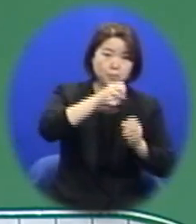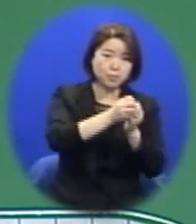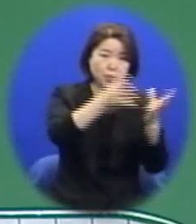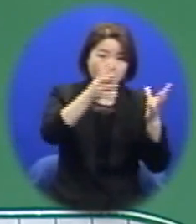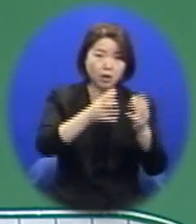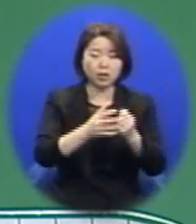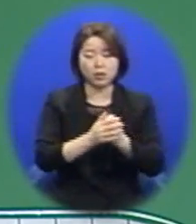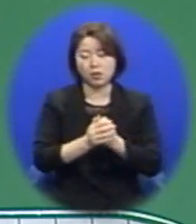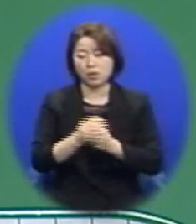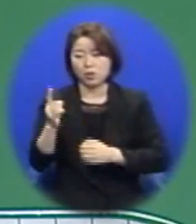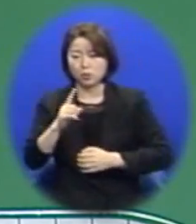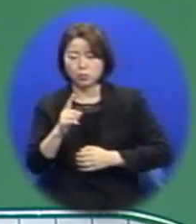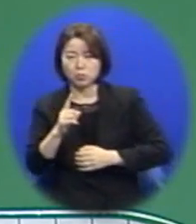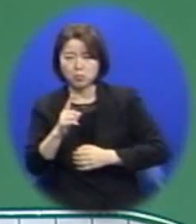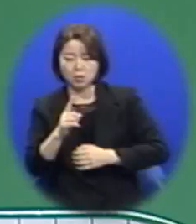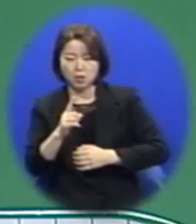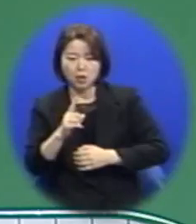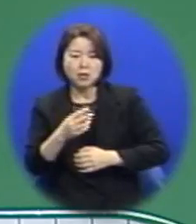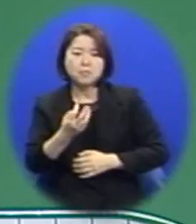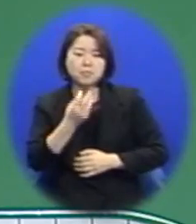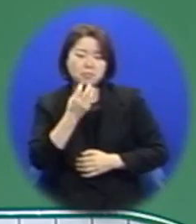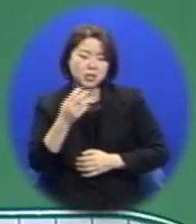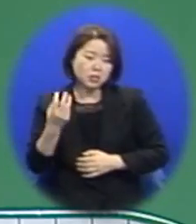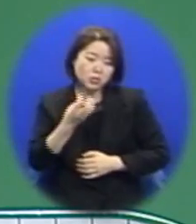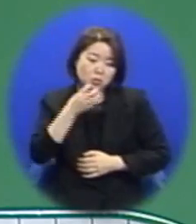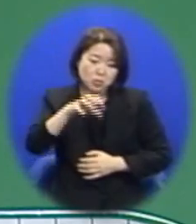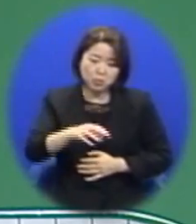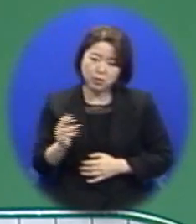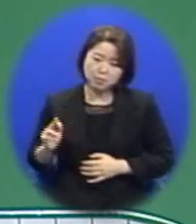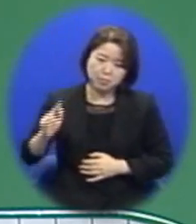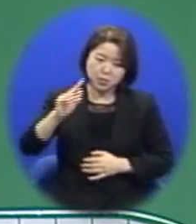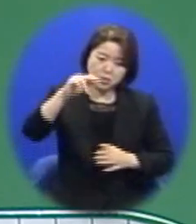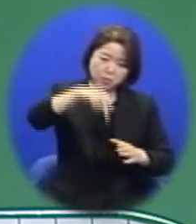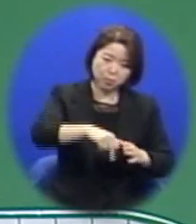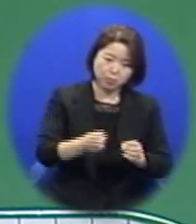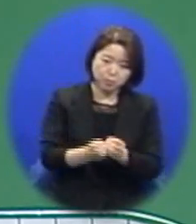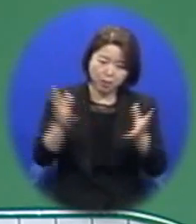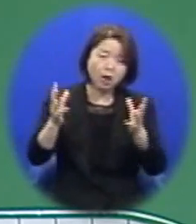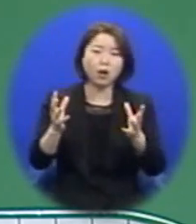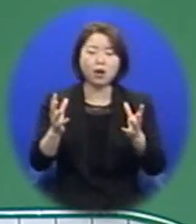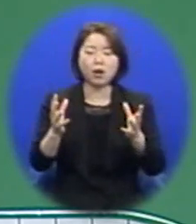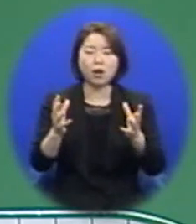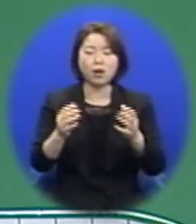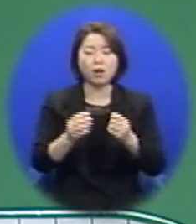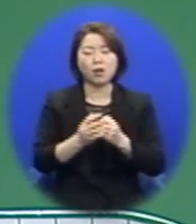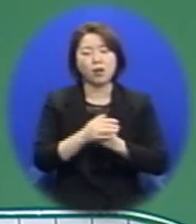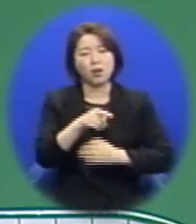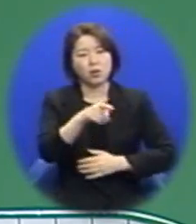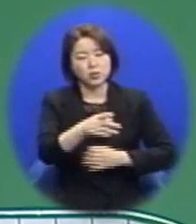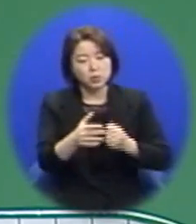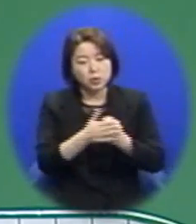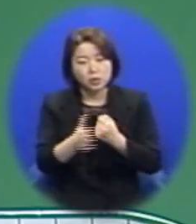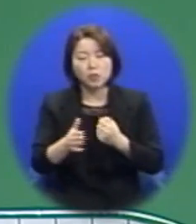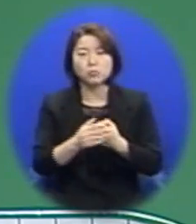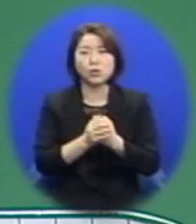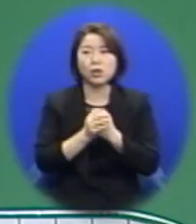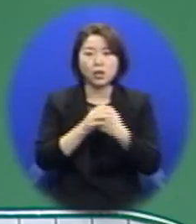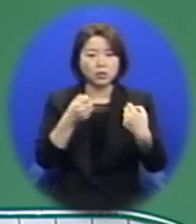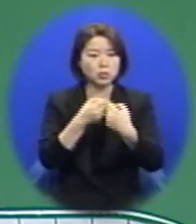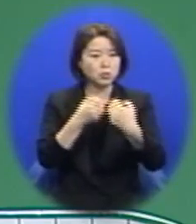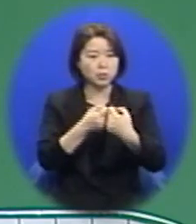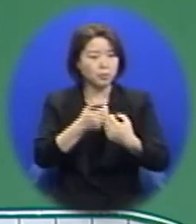하든지, 미사일이 서울에 떨어지든지, 이제는 바로 그 단계까지 와